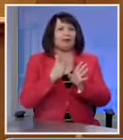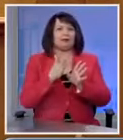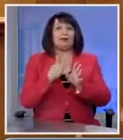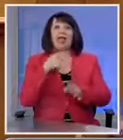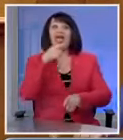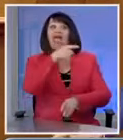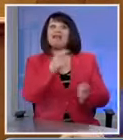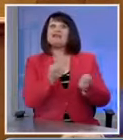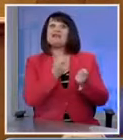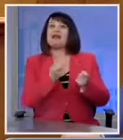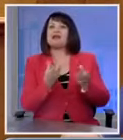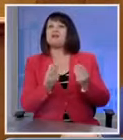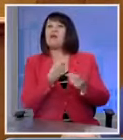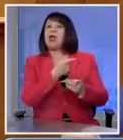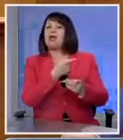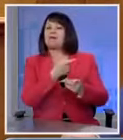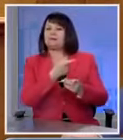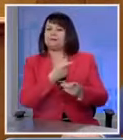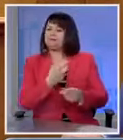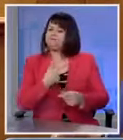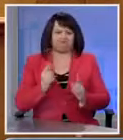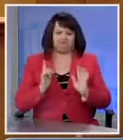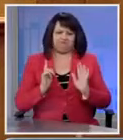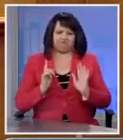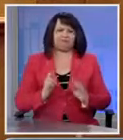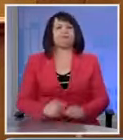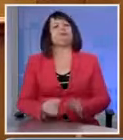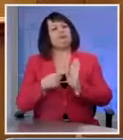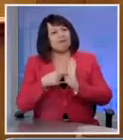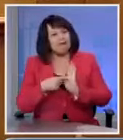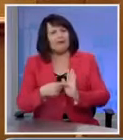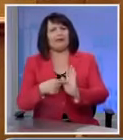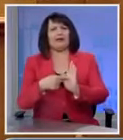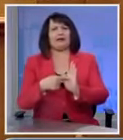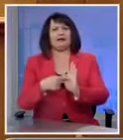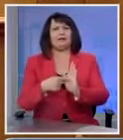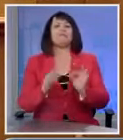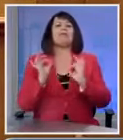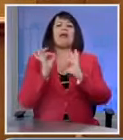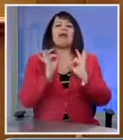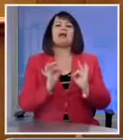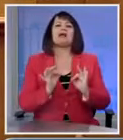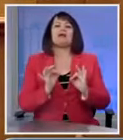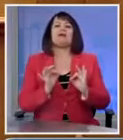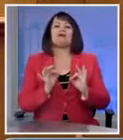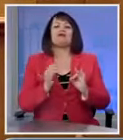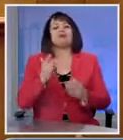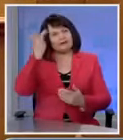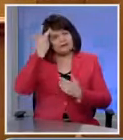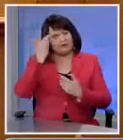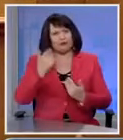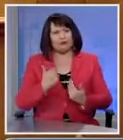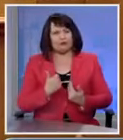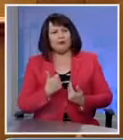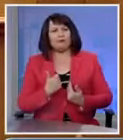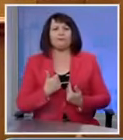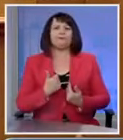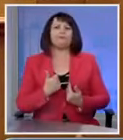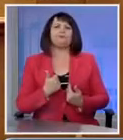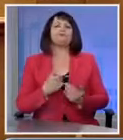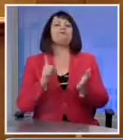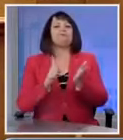Μητσοτάκη. Αλλά αντανακλά ακριβώς τη συνειδητοποίησή μας